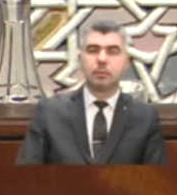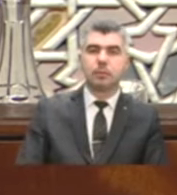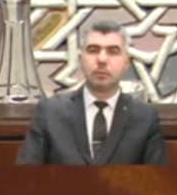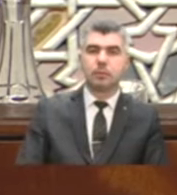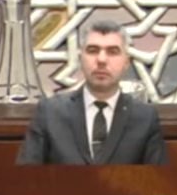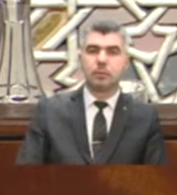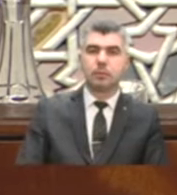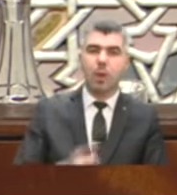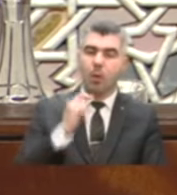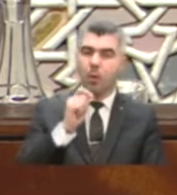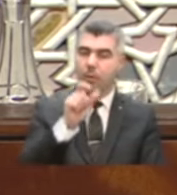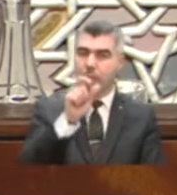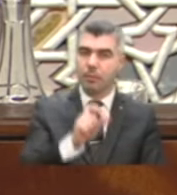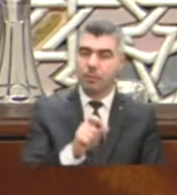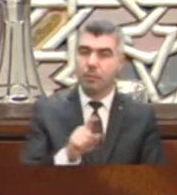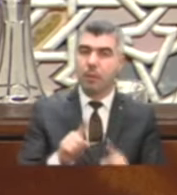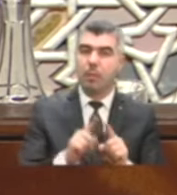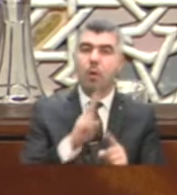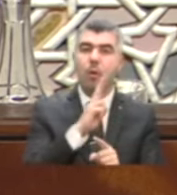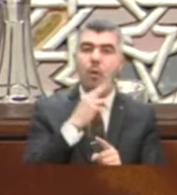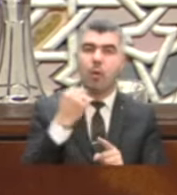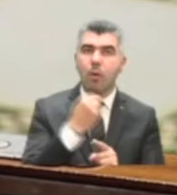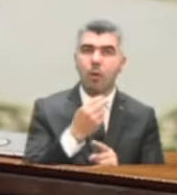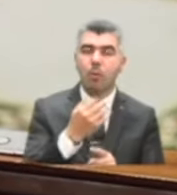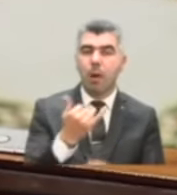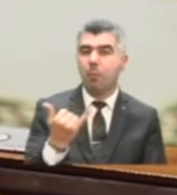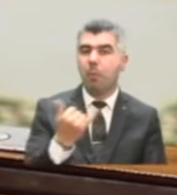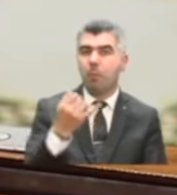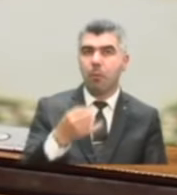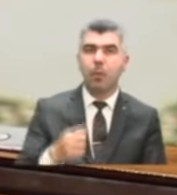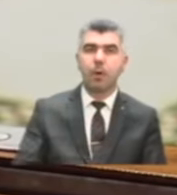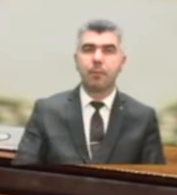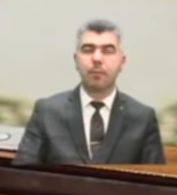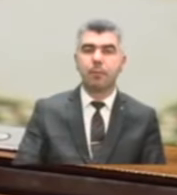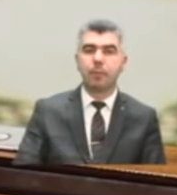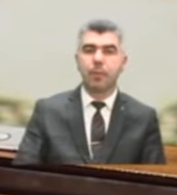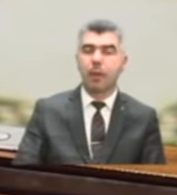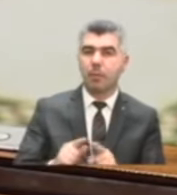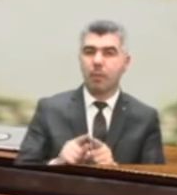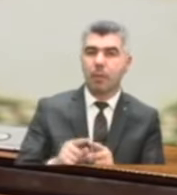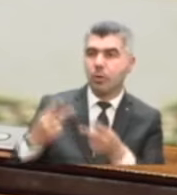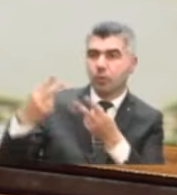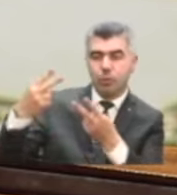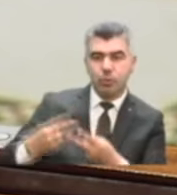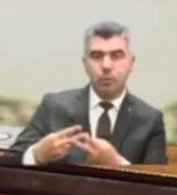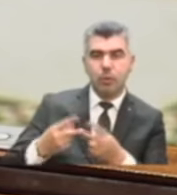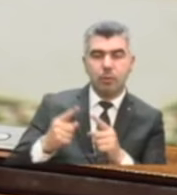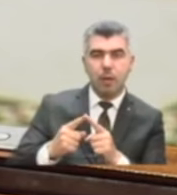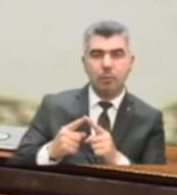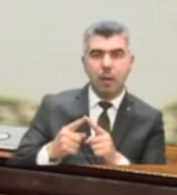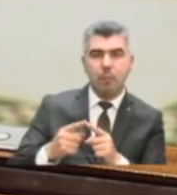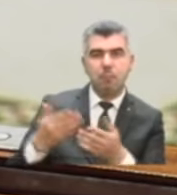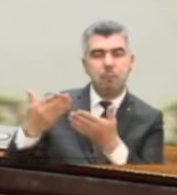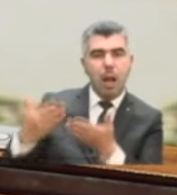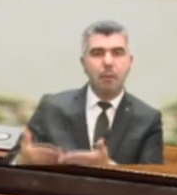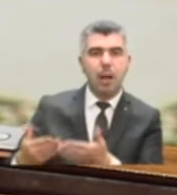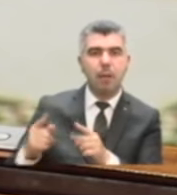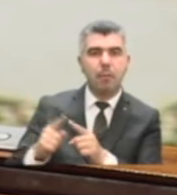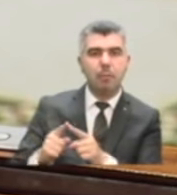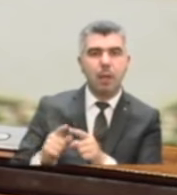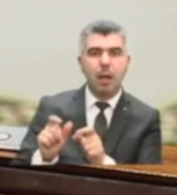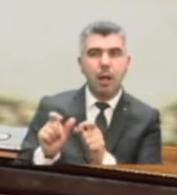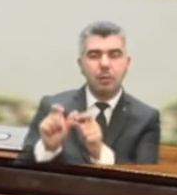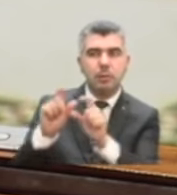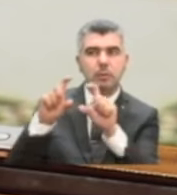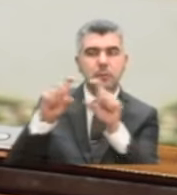سيد النائب، هذه الحكومه تولي اهميه بالغه لعمليات مرحبا لتتحظى بالعنايه الساميه صاحب